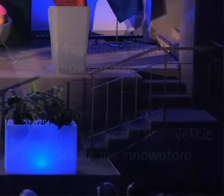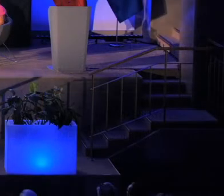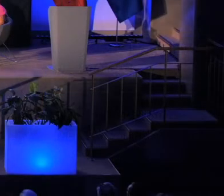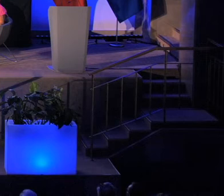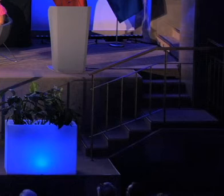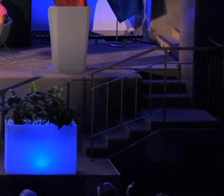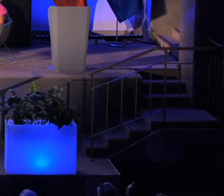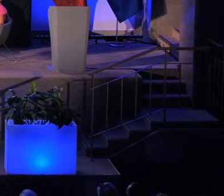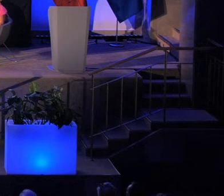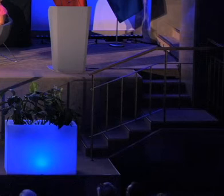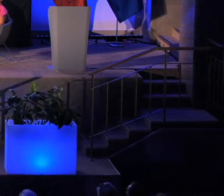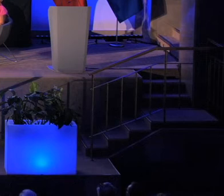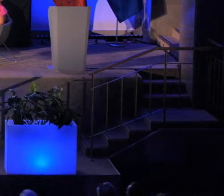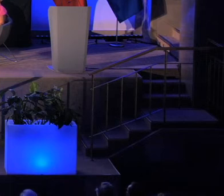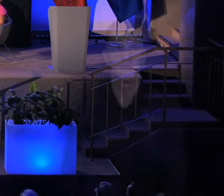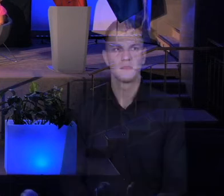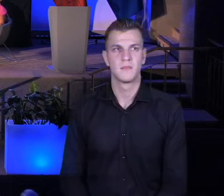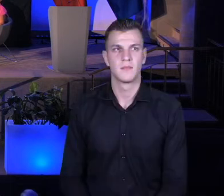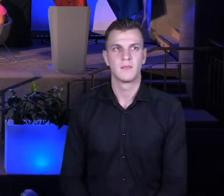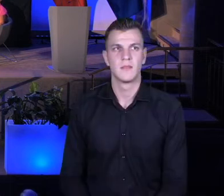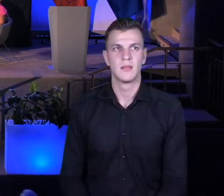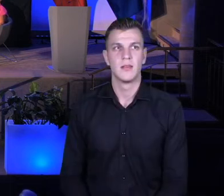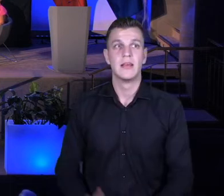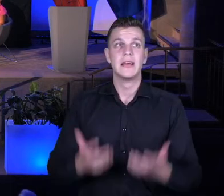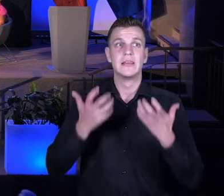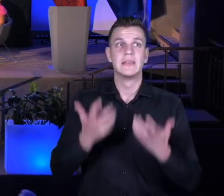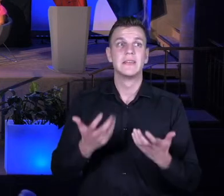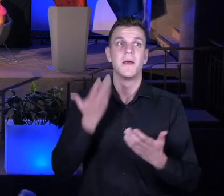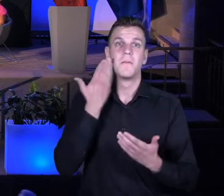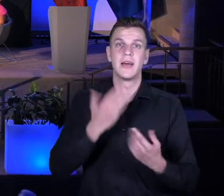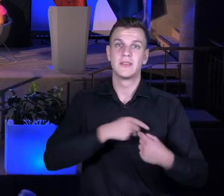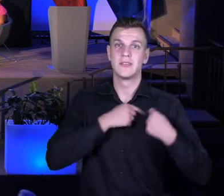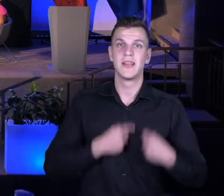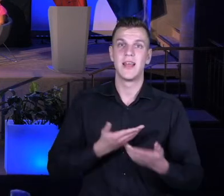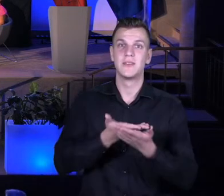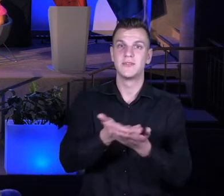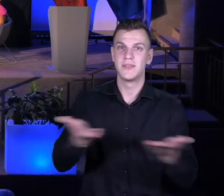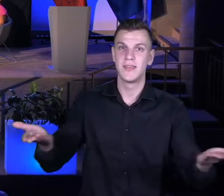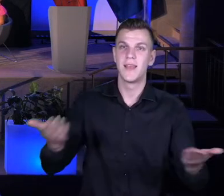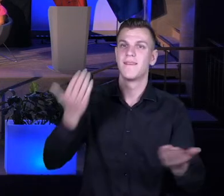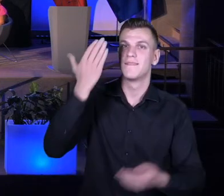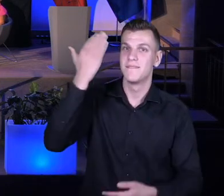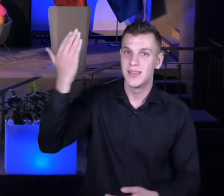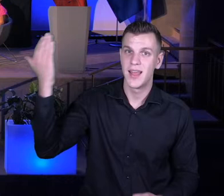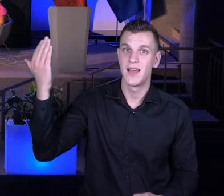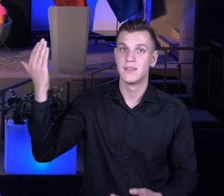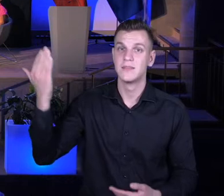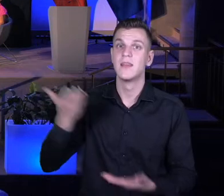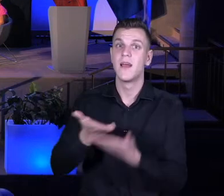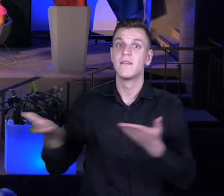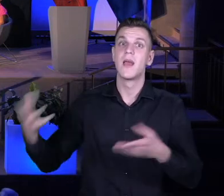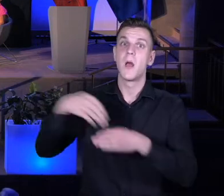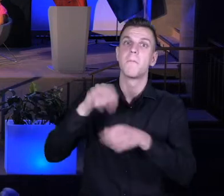Chciałam bardzo serdecznie powitać moje panelistki, moje koleżanki, które w ramach projektu Szkoła dla